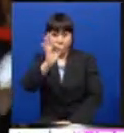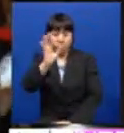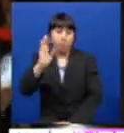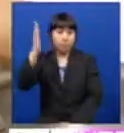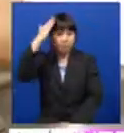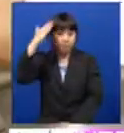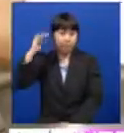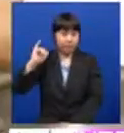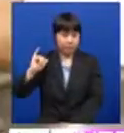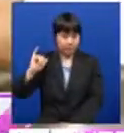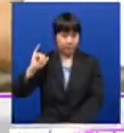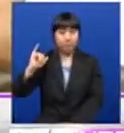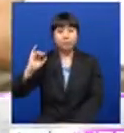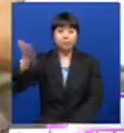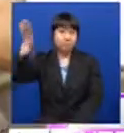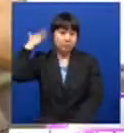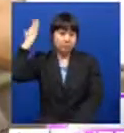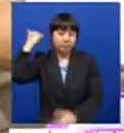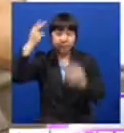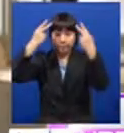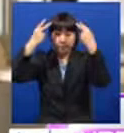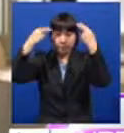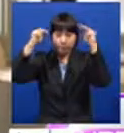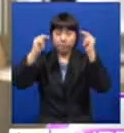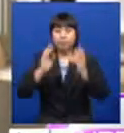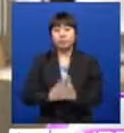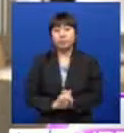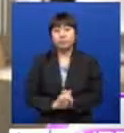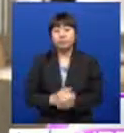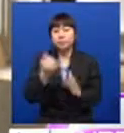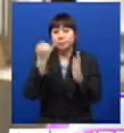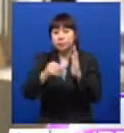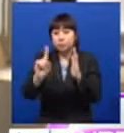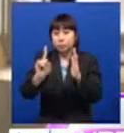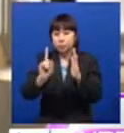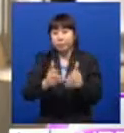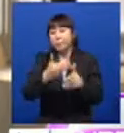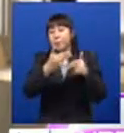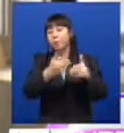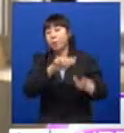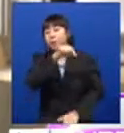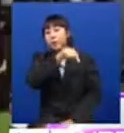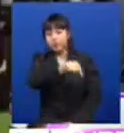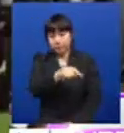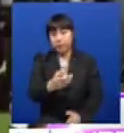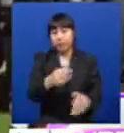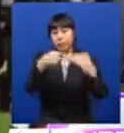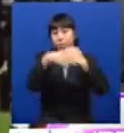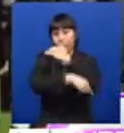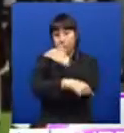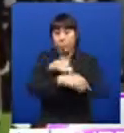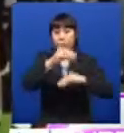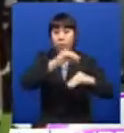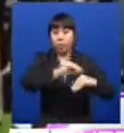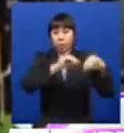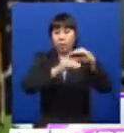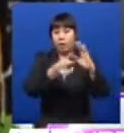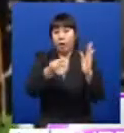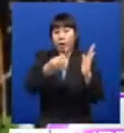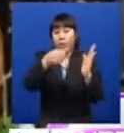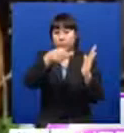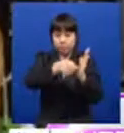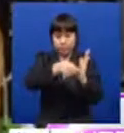นางสาวยิ่งลักษณ์ชินวัตรอดีตนายกรัฐมนตรีก็ไม่มีปล่อยปะละเลยให้เกิดการทุจริตในโครงการรับจำนำข้าว